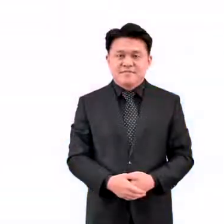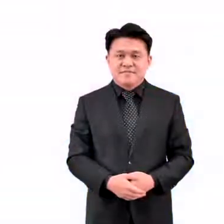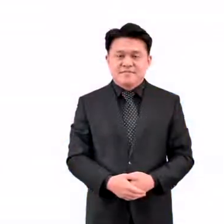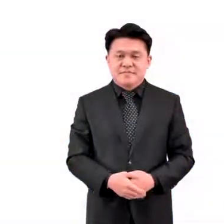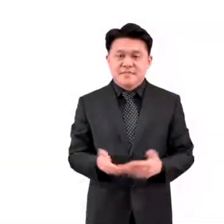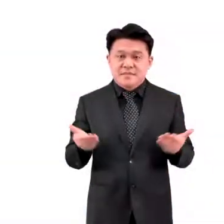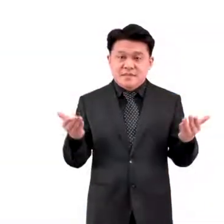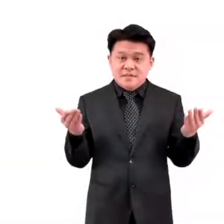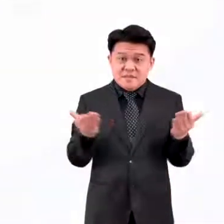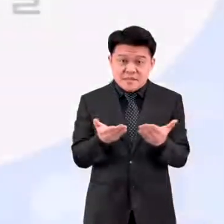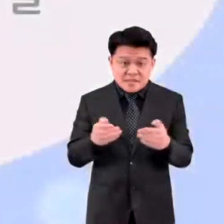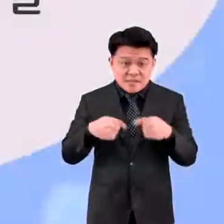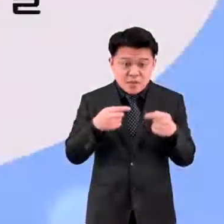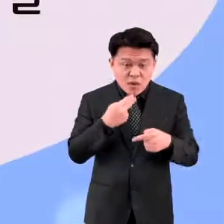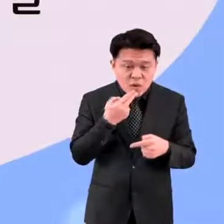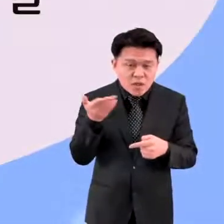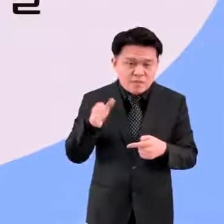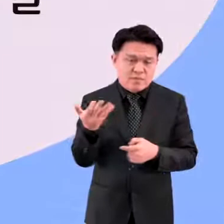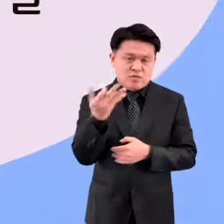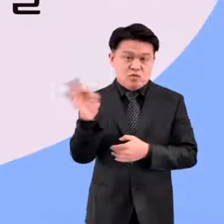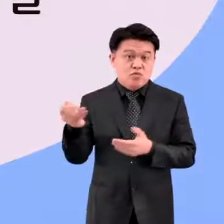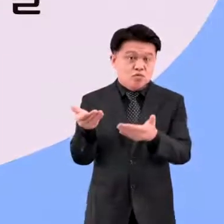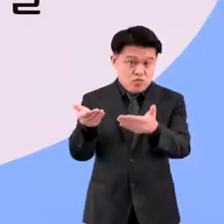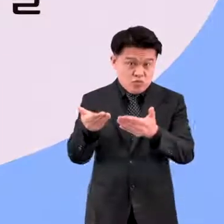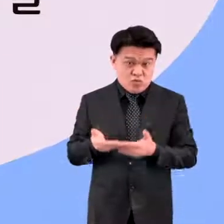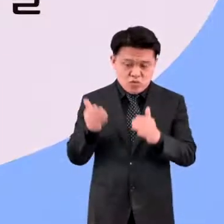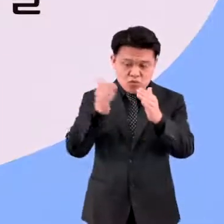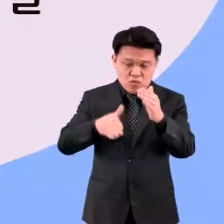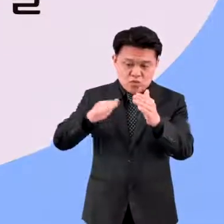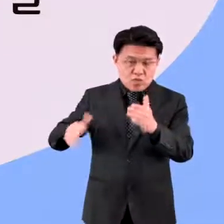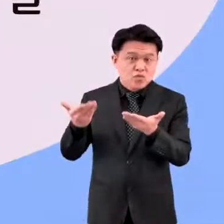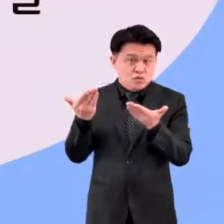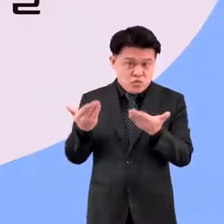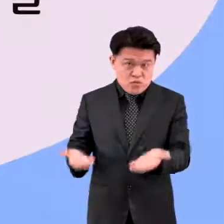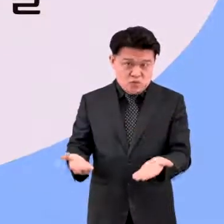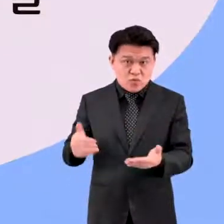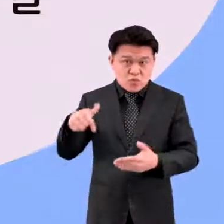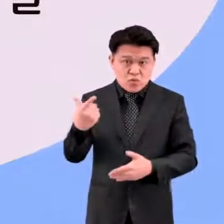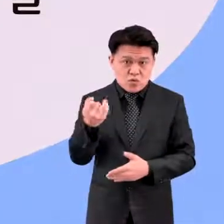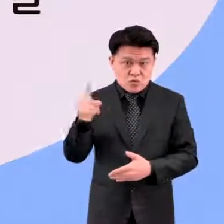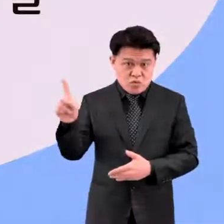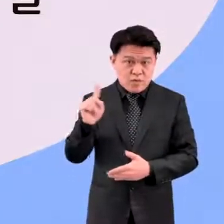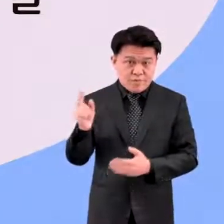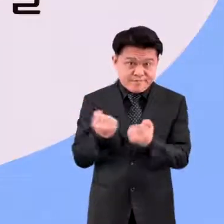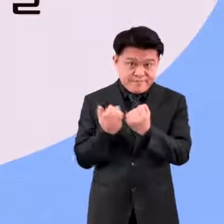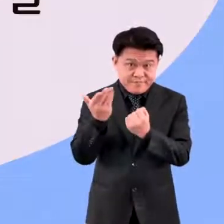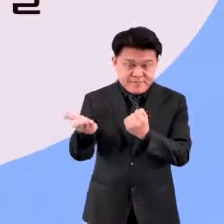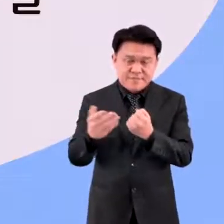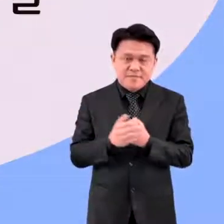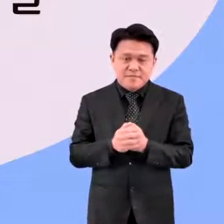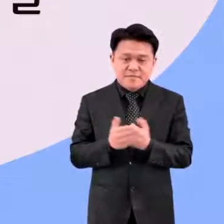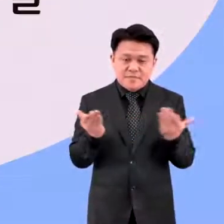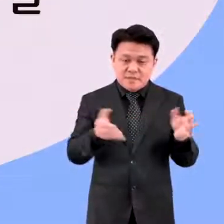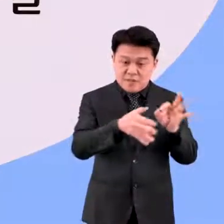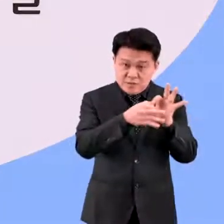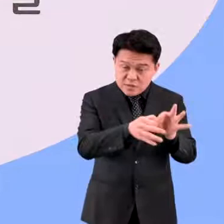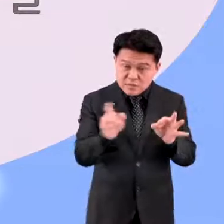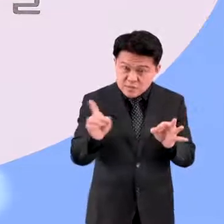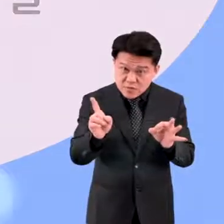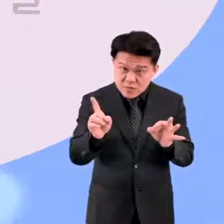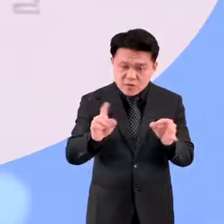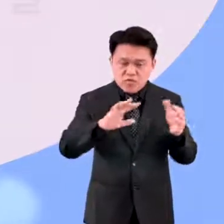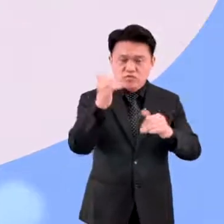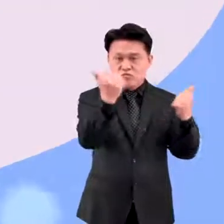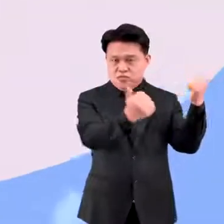바랍니다. 일을 못해도 일을 한 것으로 인정해주는 공가에 대해 설명드리겠습니다. 우선